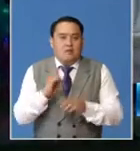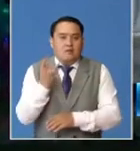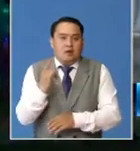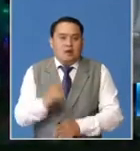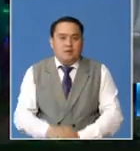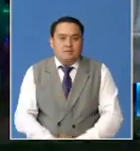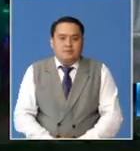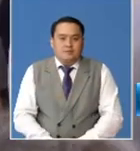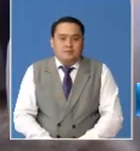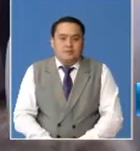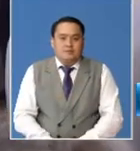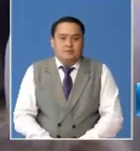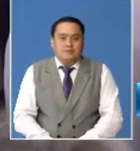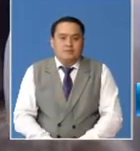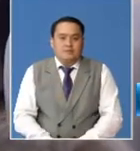ребенка.